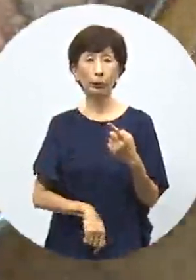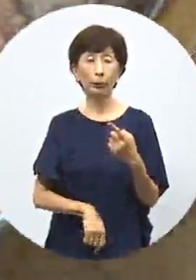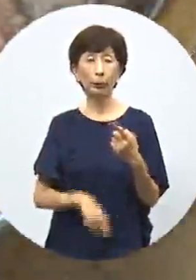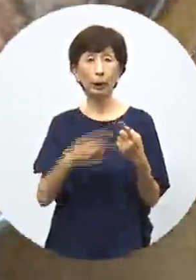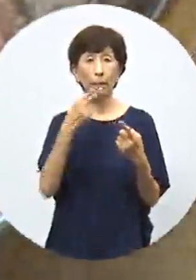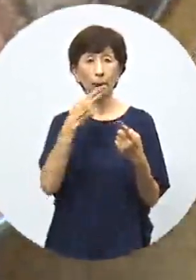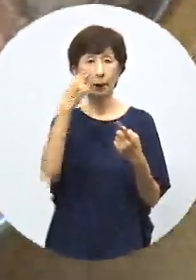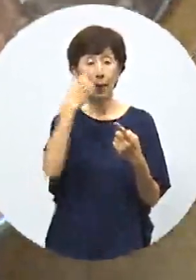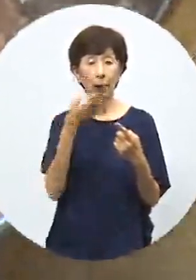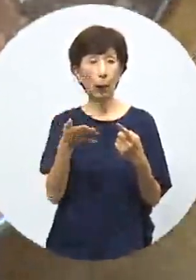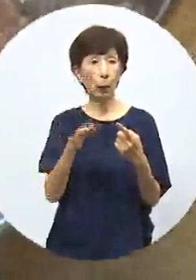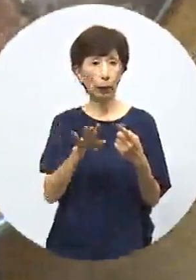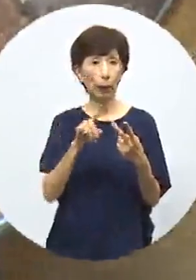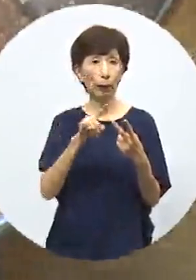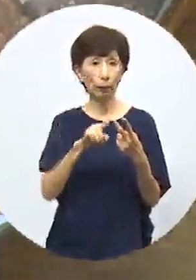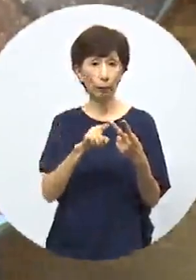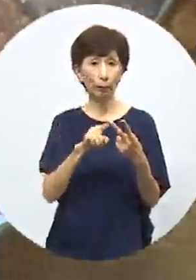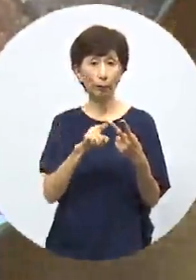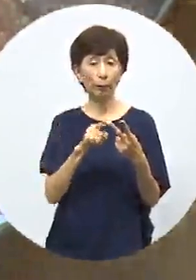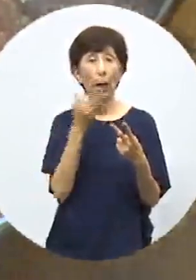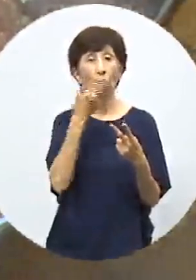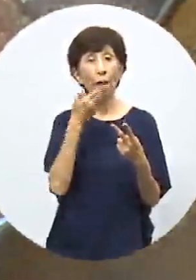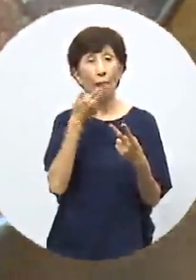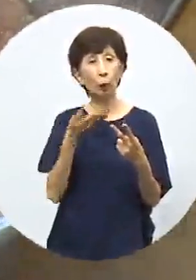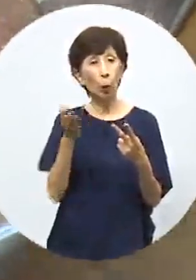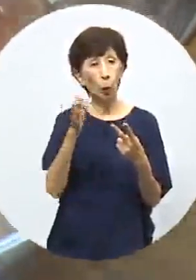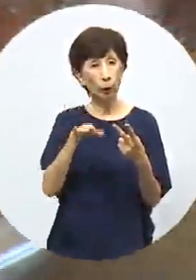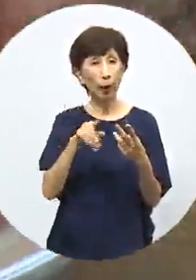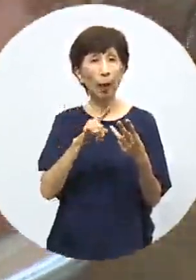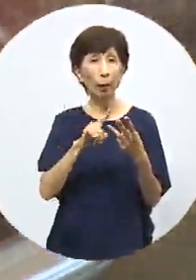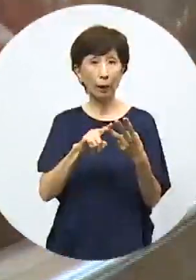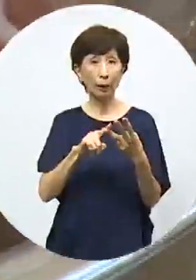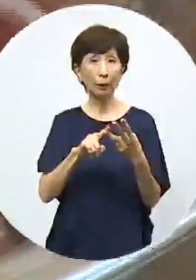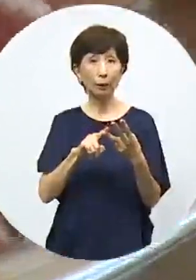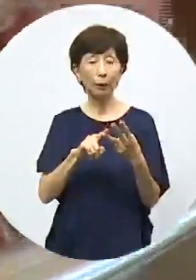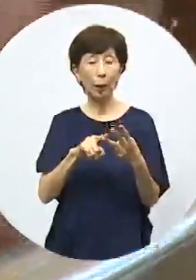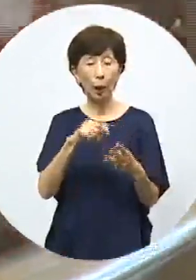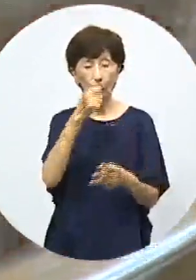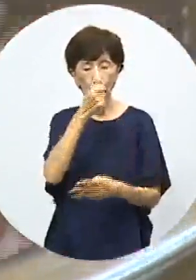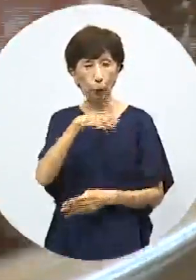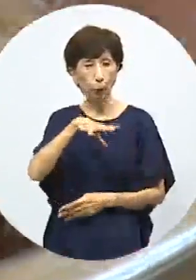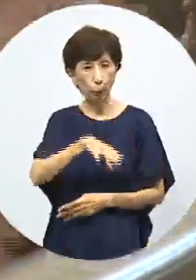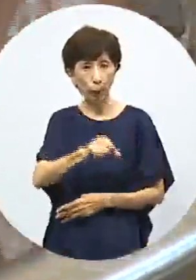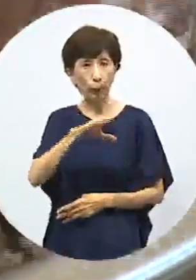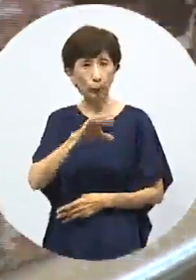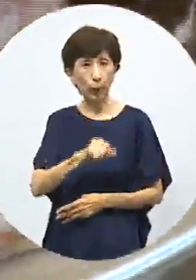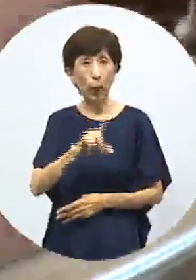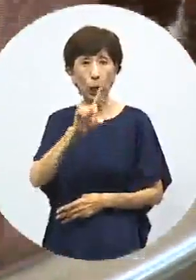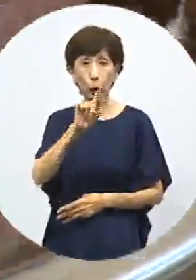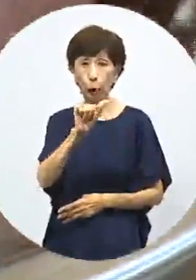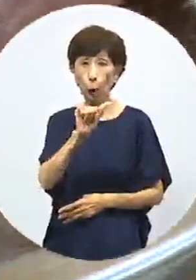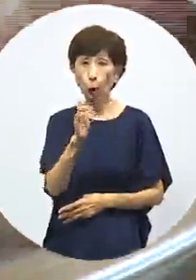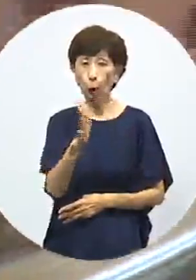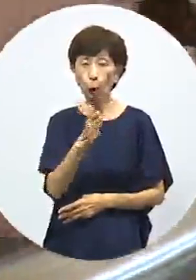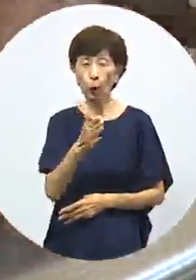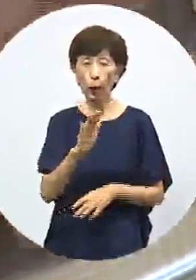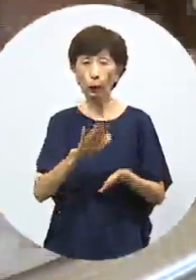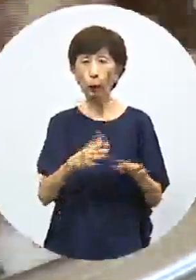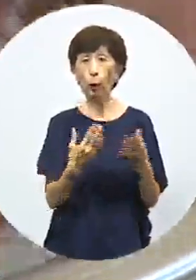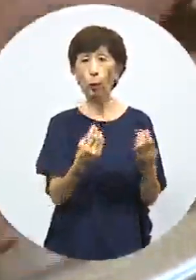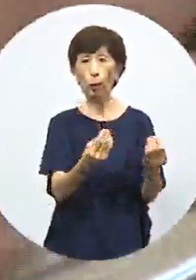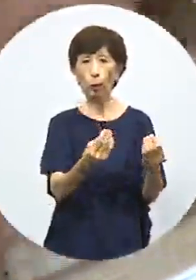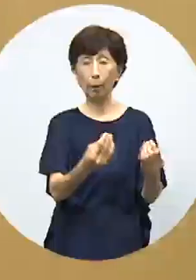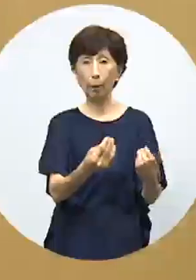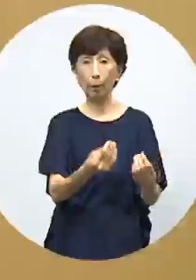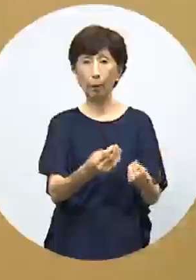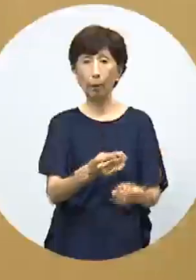続いて酒とお砂糖を入れます。 はい、では揉み込み15分程度漬け込んでいきます。 は